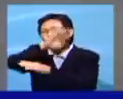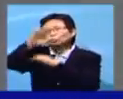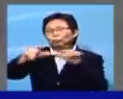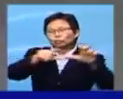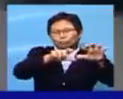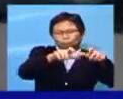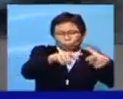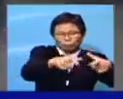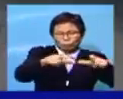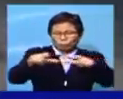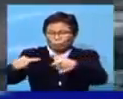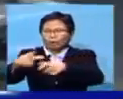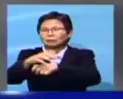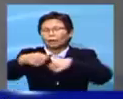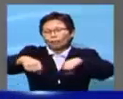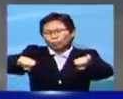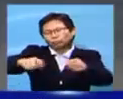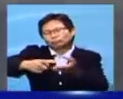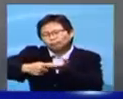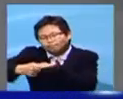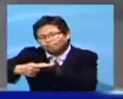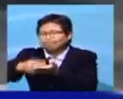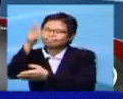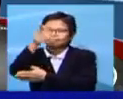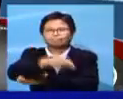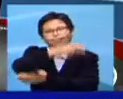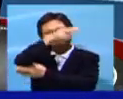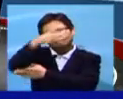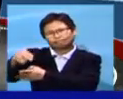pasukan dan pelumba